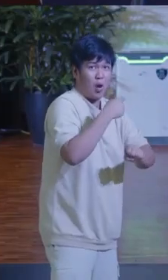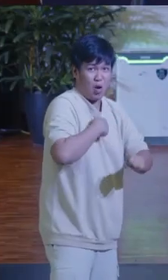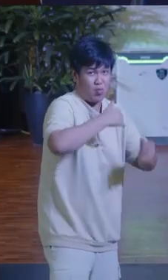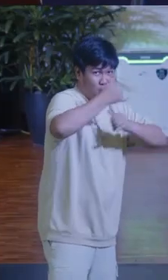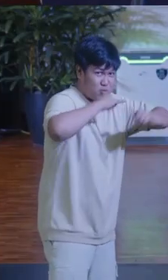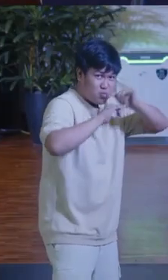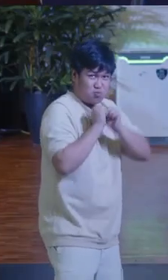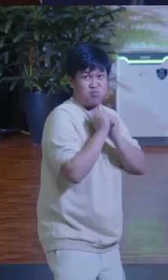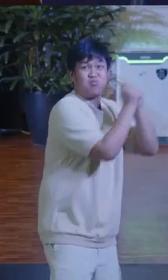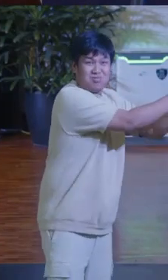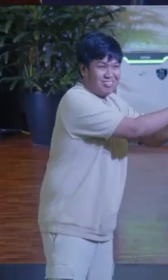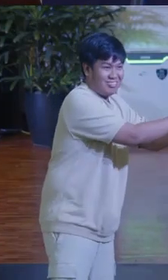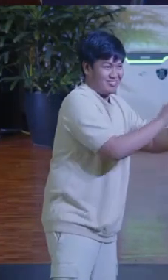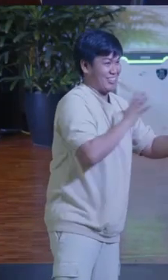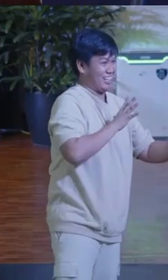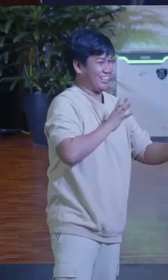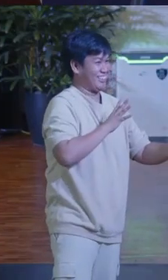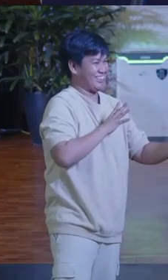ako sa kanila.